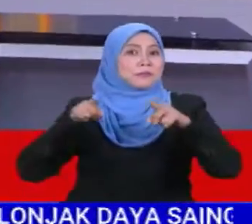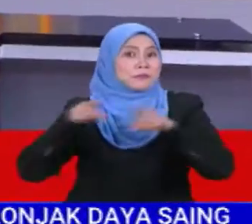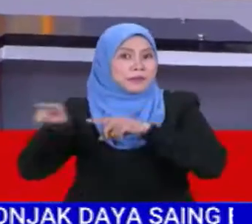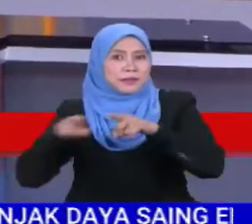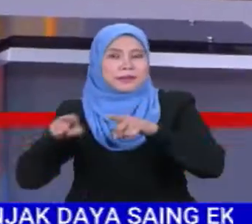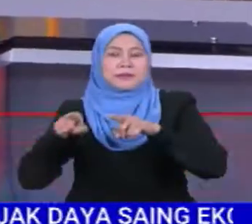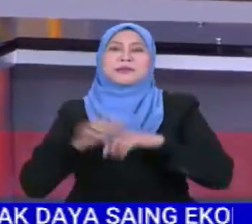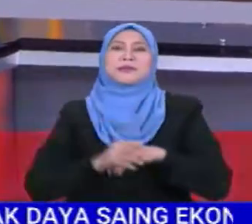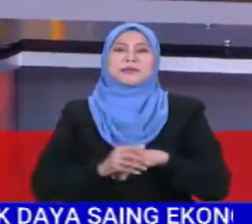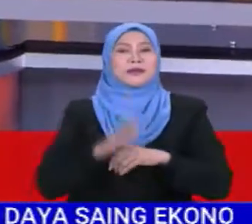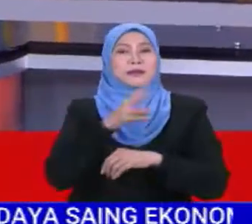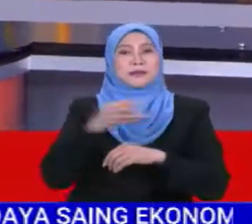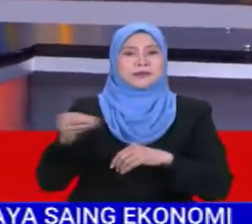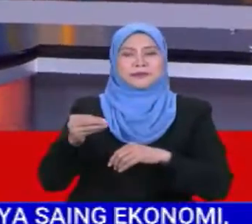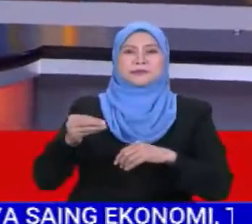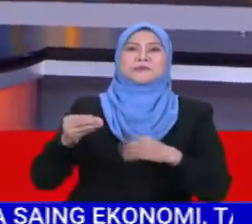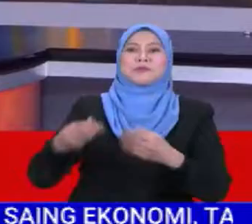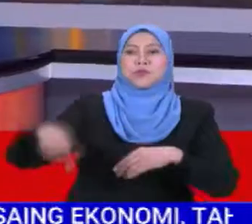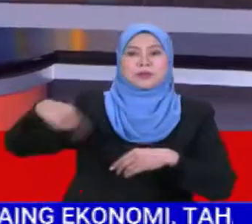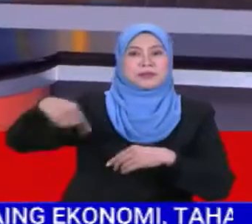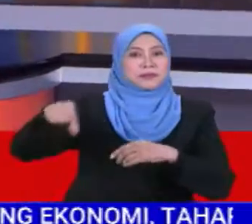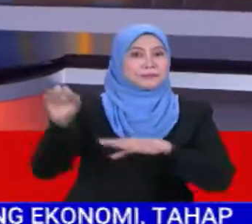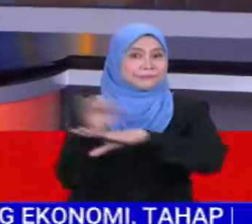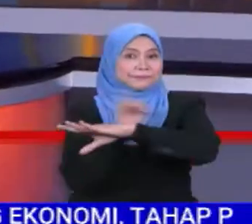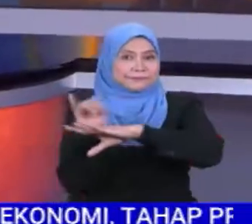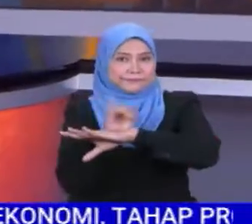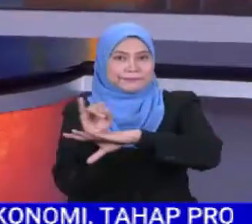tahap produktiviti dan nilai tambah industri.